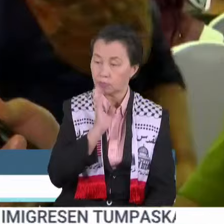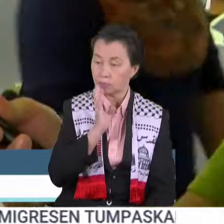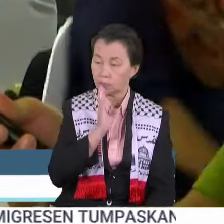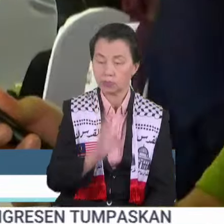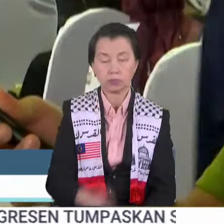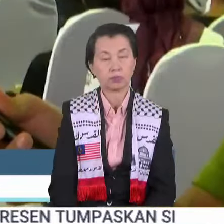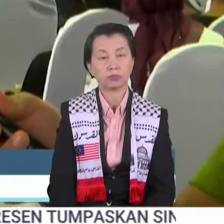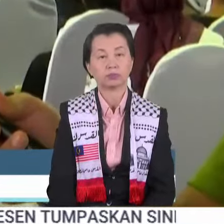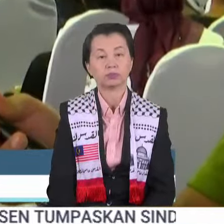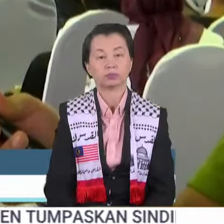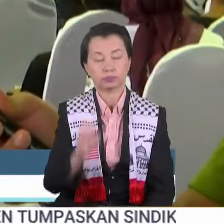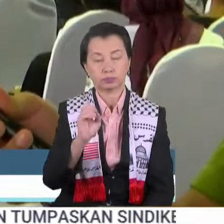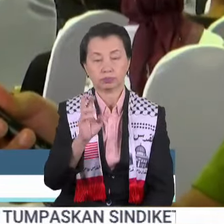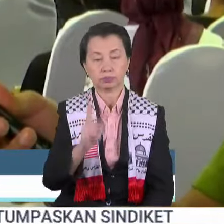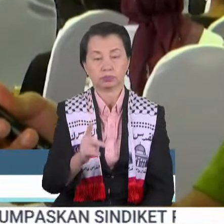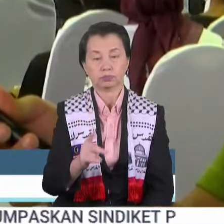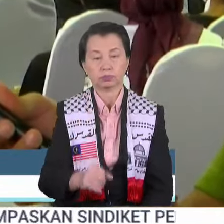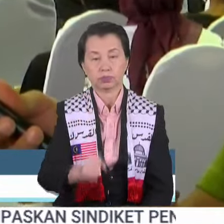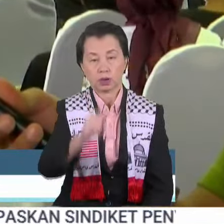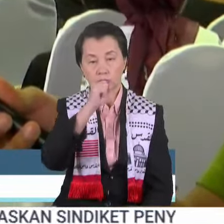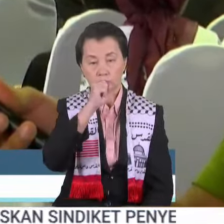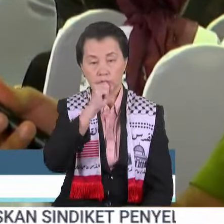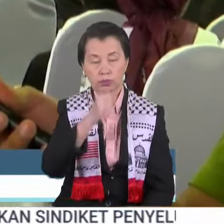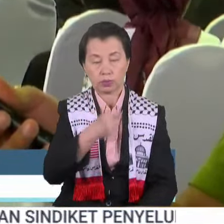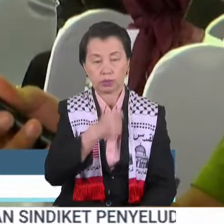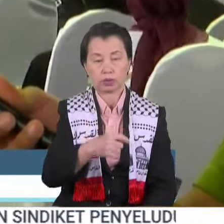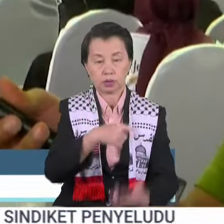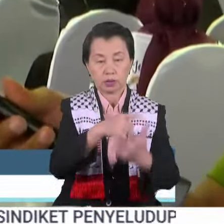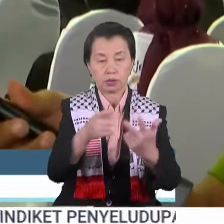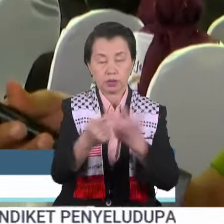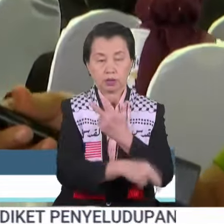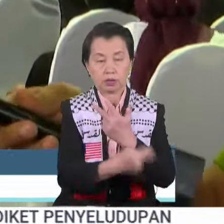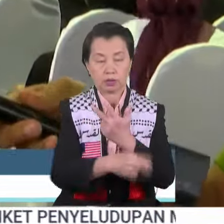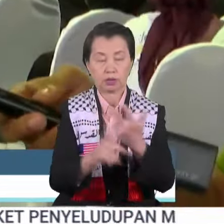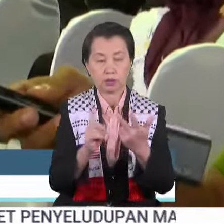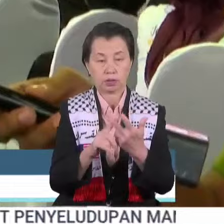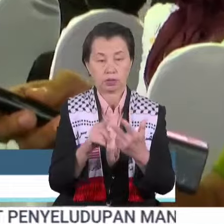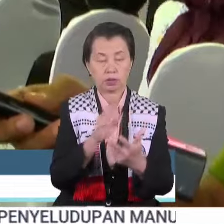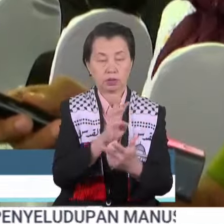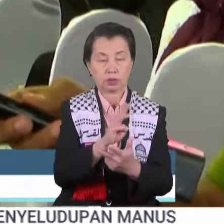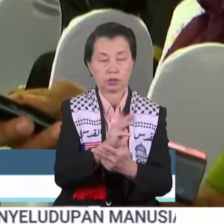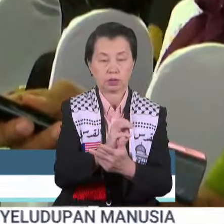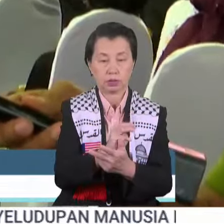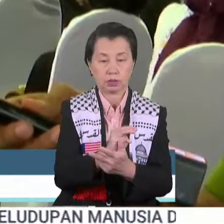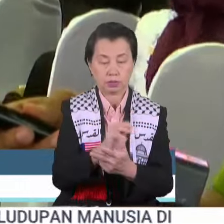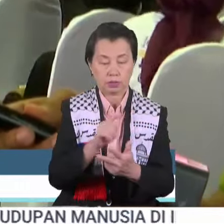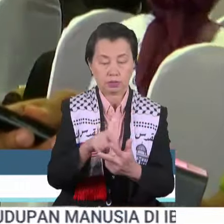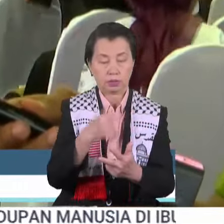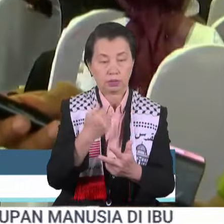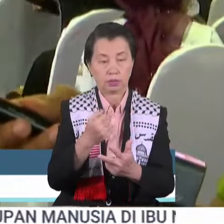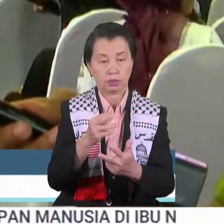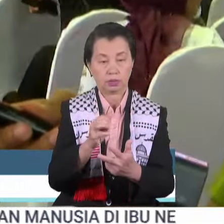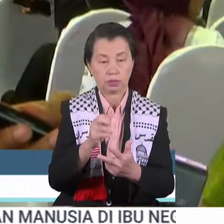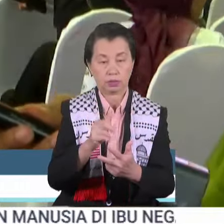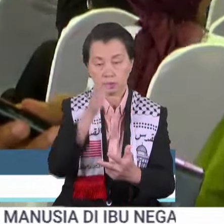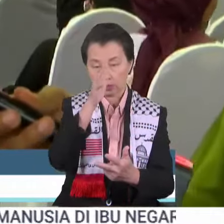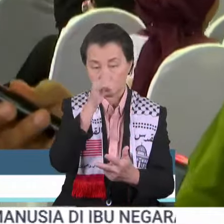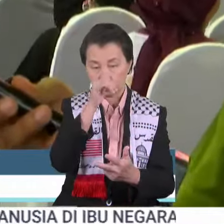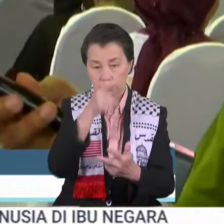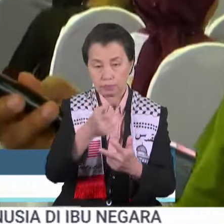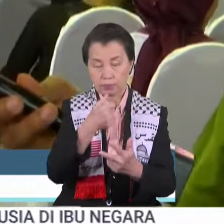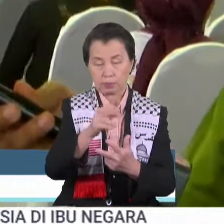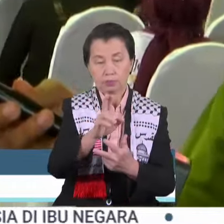kita telah gabungkan pengacaranya daripada ketiga-tiga negeri. Johor FM akan diwakili oleh Lily Khalid, Melaka FM